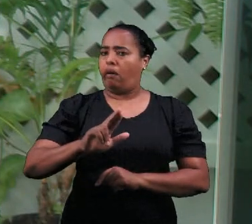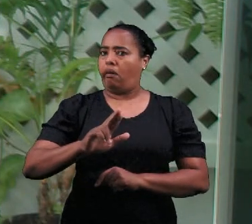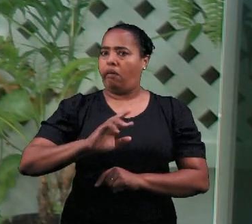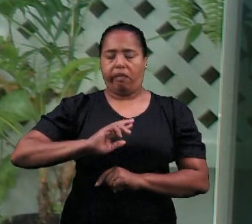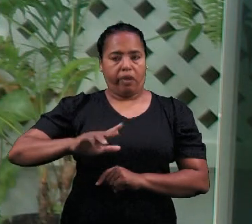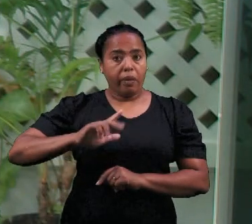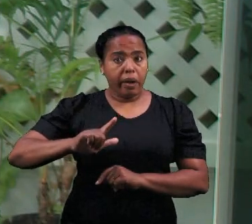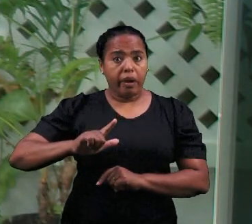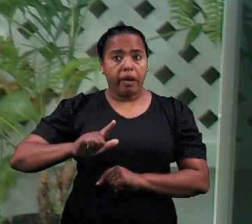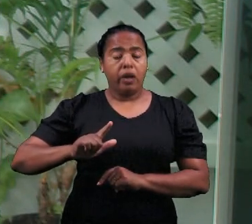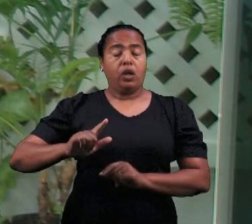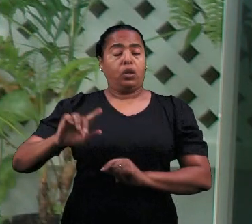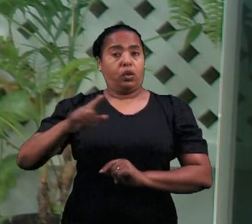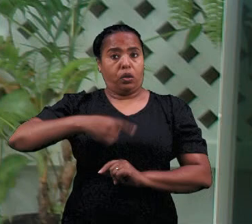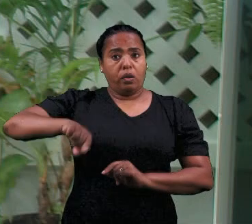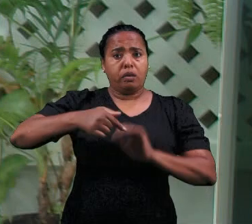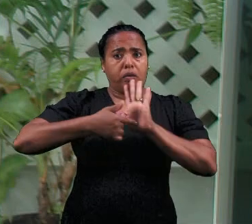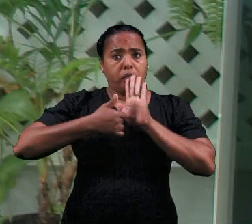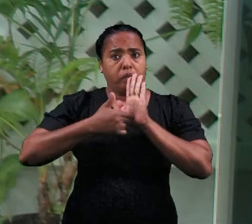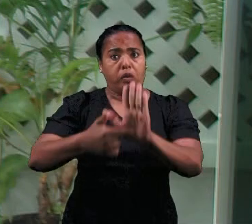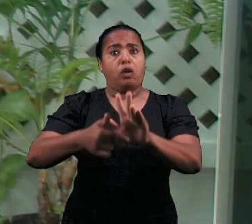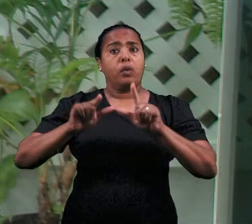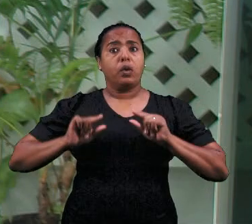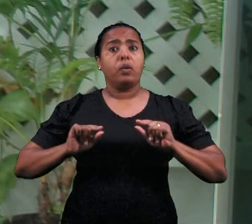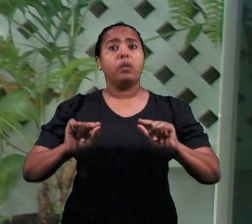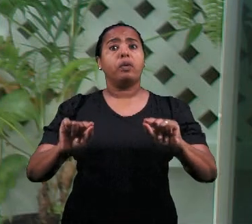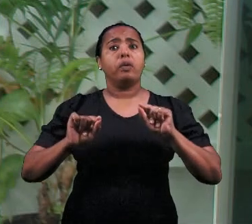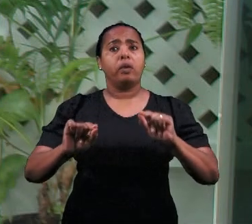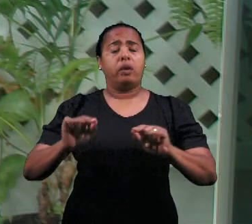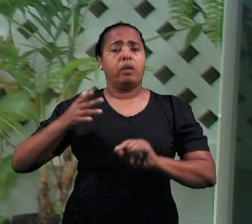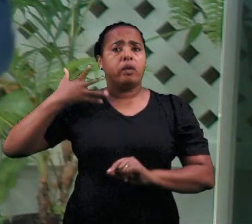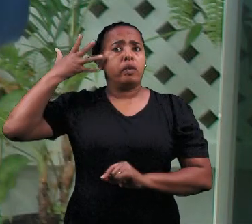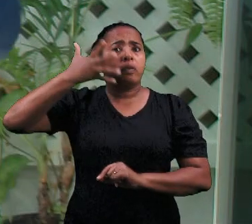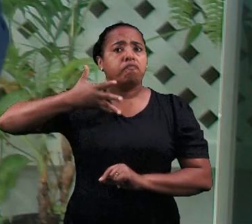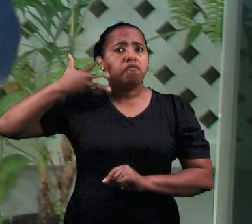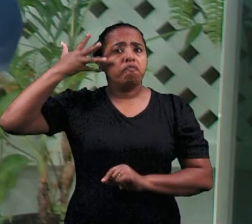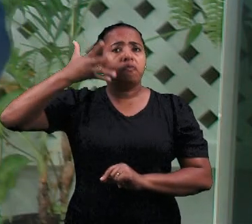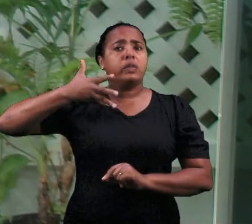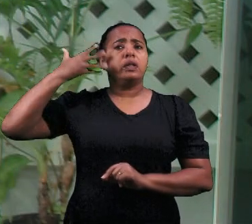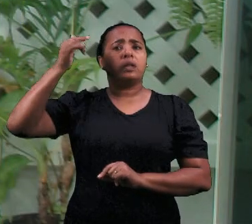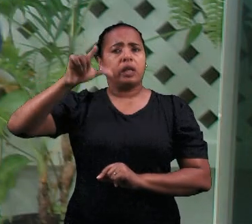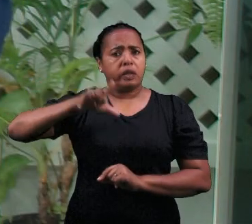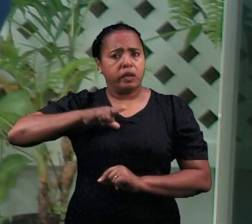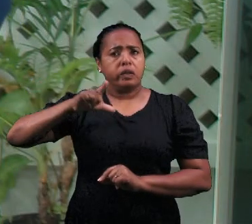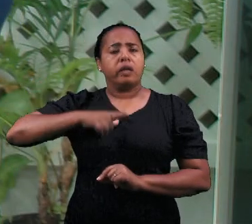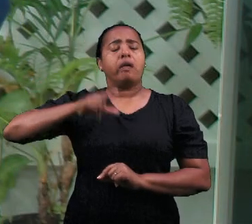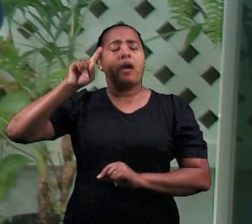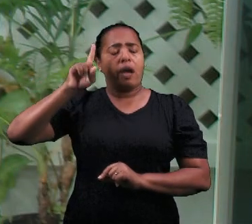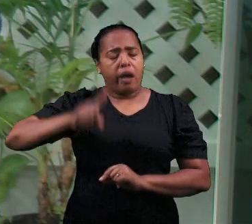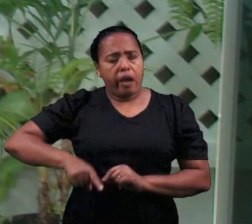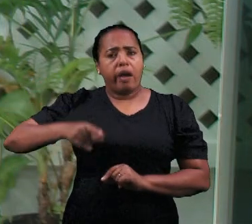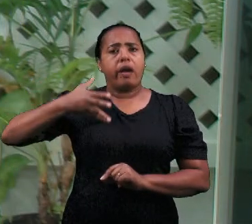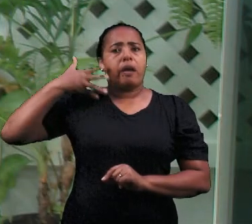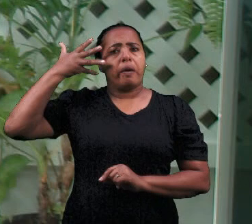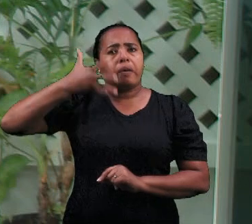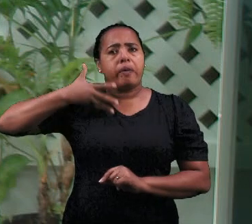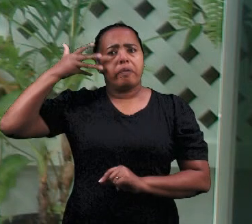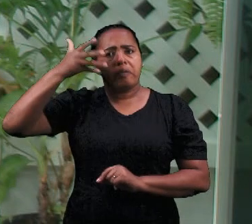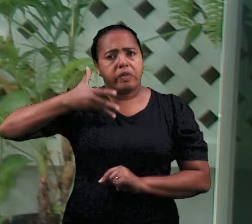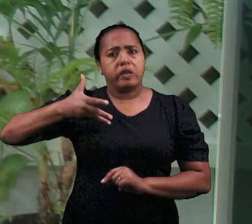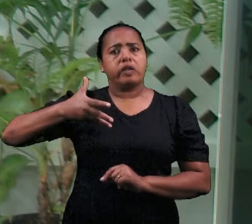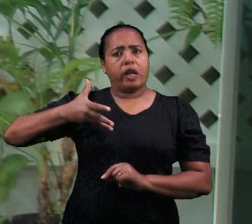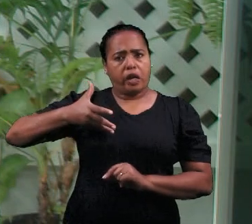ce n'est pas meilleure qu'aucune autre église, aucune autre religion. Nous ne sommes pas en train de prêcher ça. Nous sommes en train de dire que le message que nous